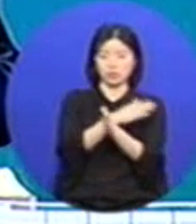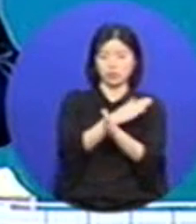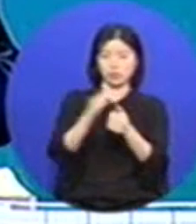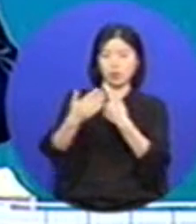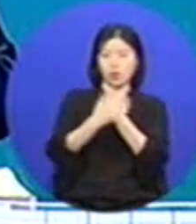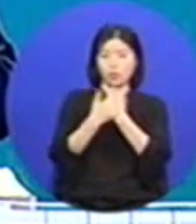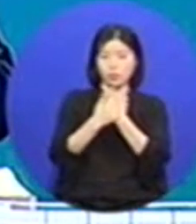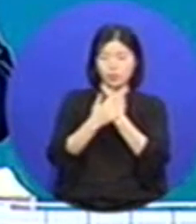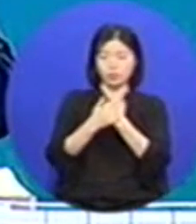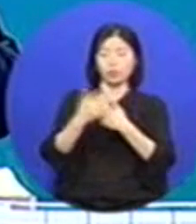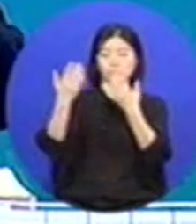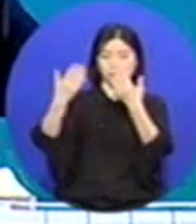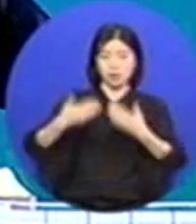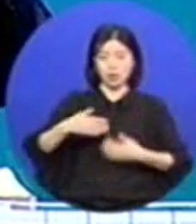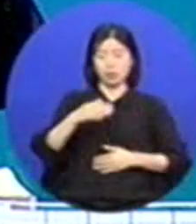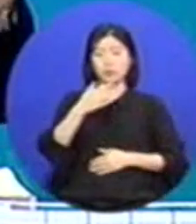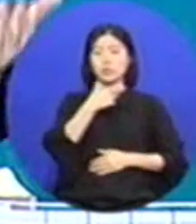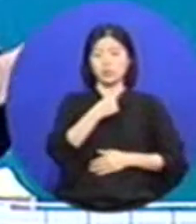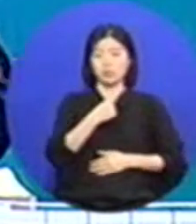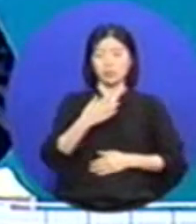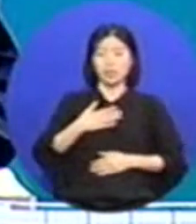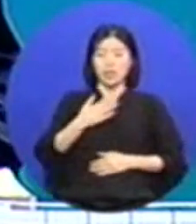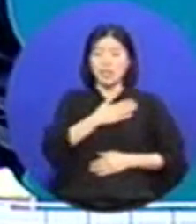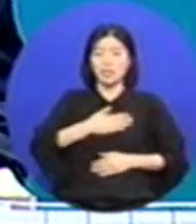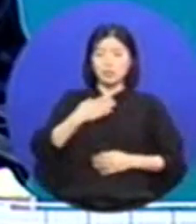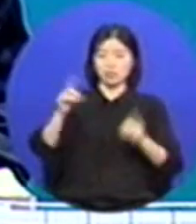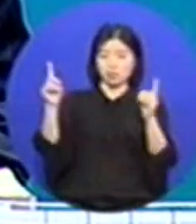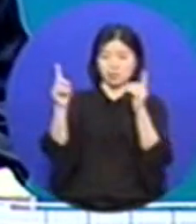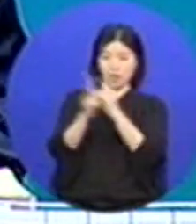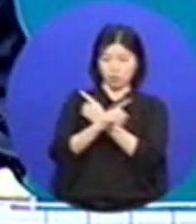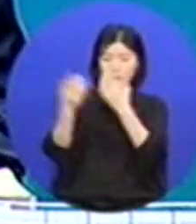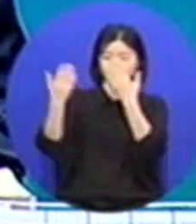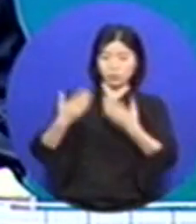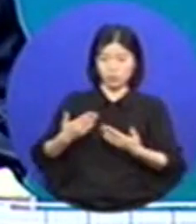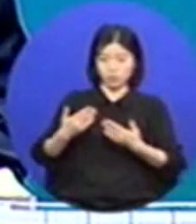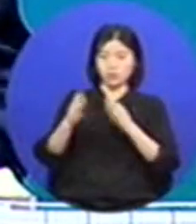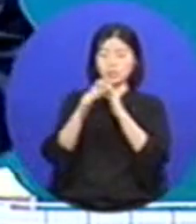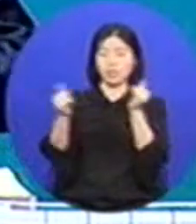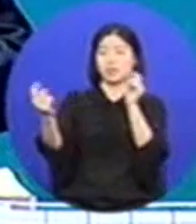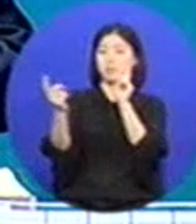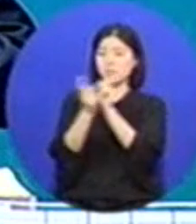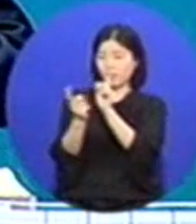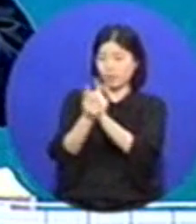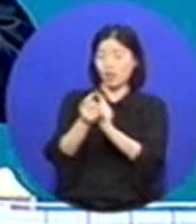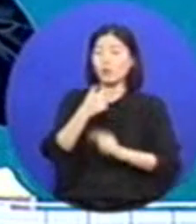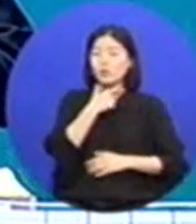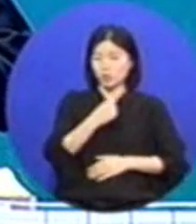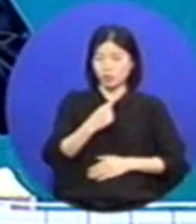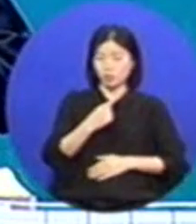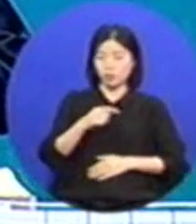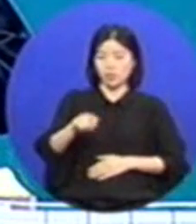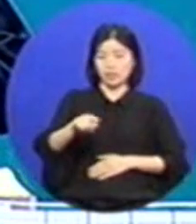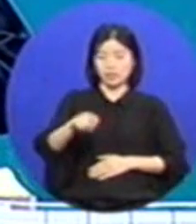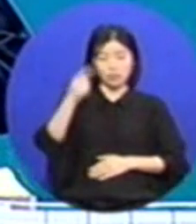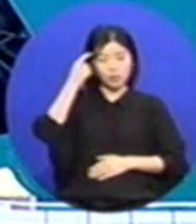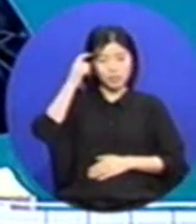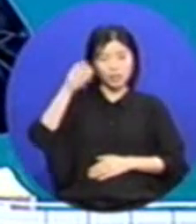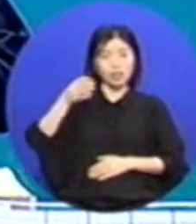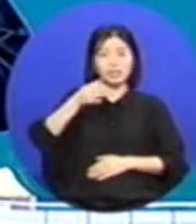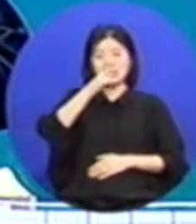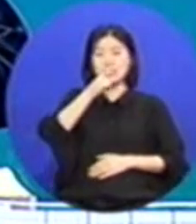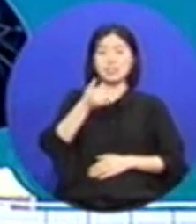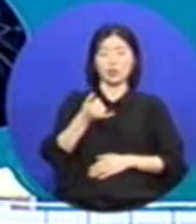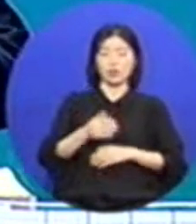또 제 기분을 좀 바꿔 주는 어떤 그런 사람 좀 만나고 싶고 그런 생각이 들어요